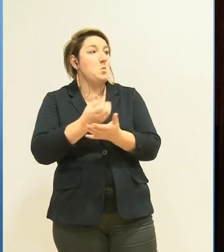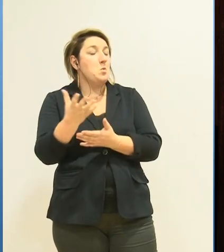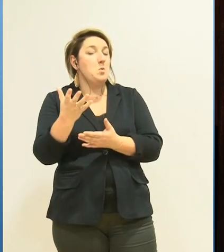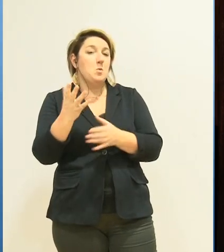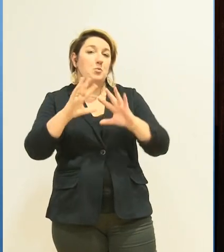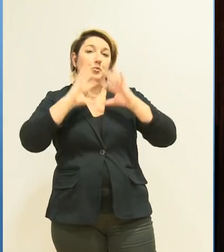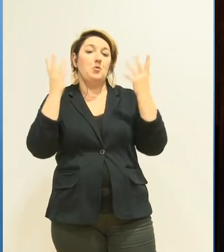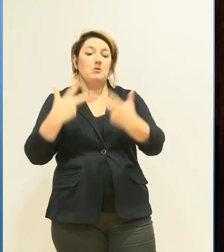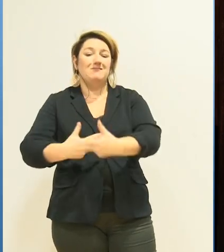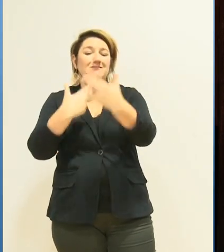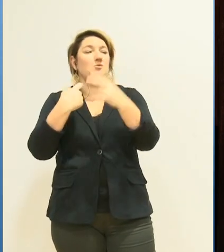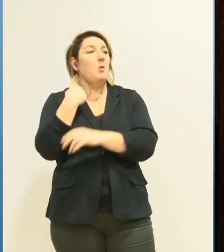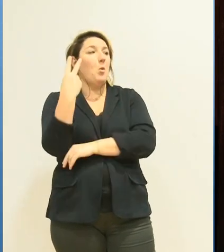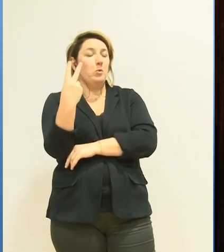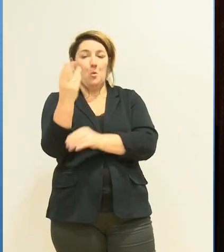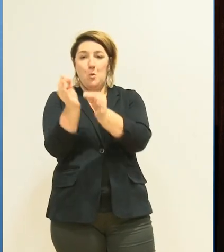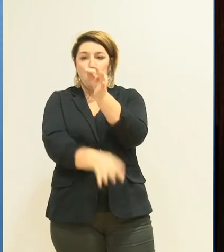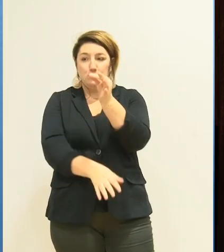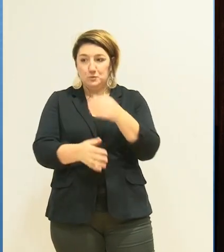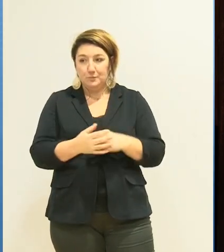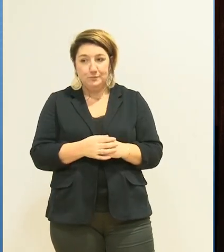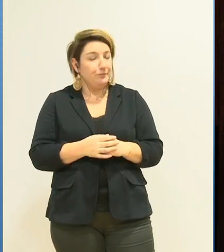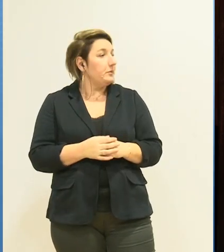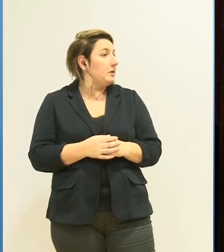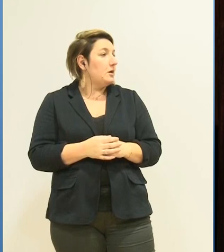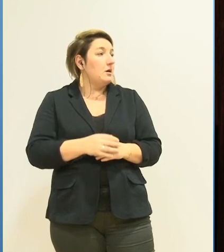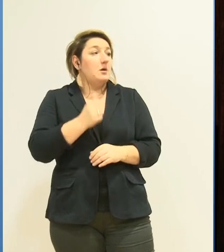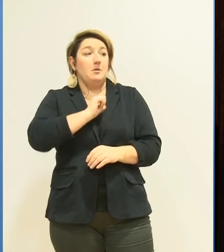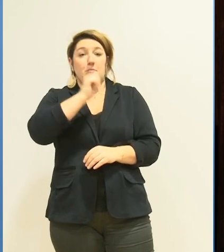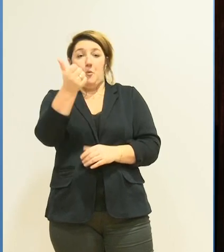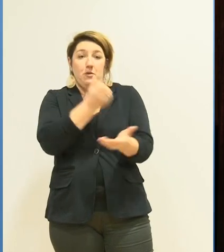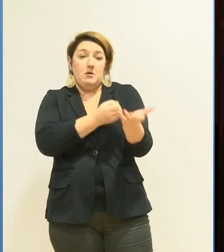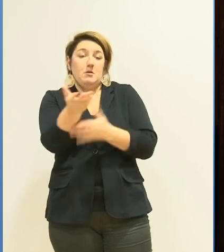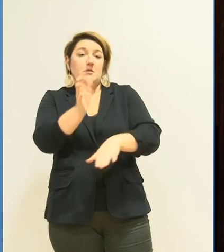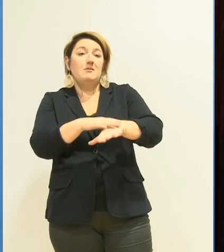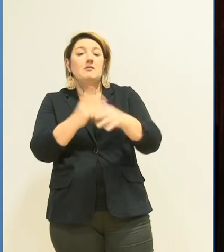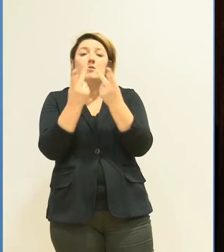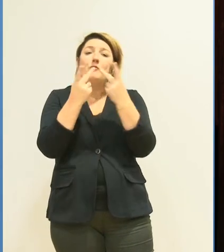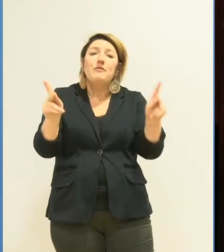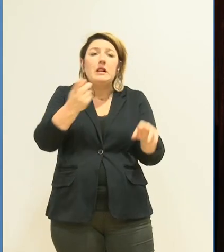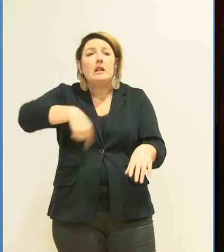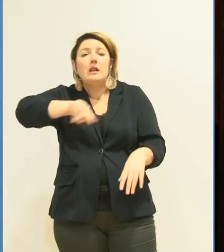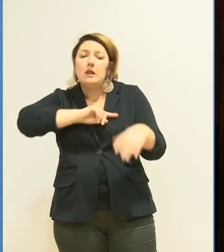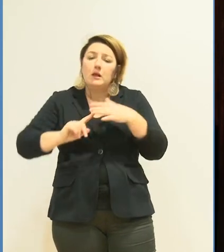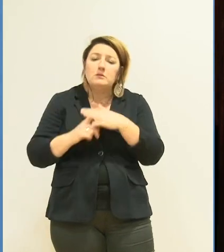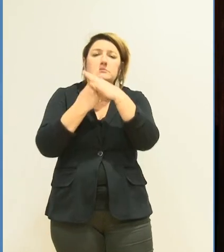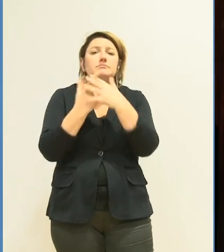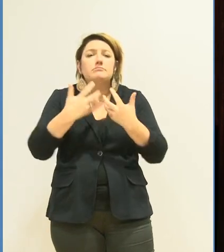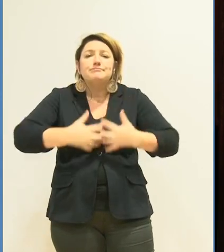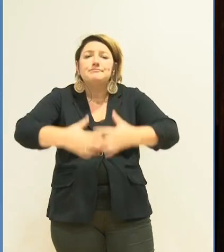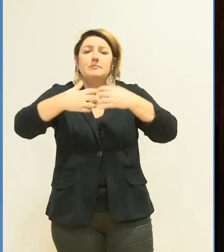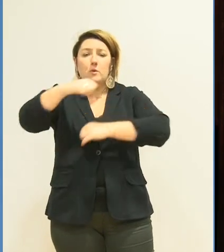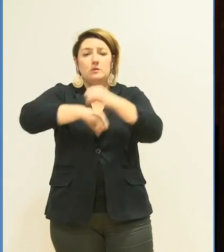d'abord de rappeler que quand la ville a lancé cette démarche nous n'étions pas dans une démarche avec un